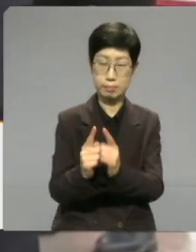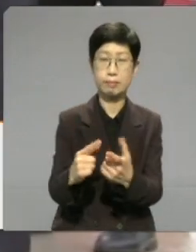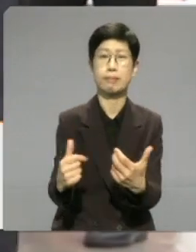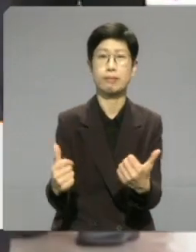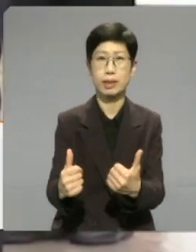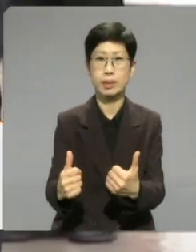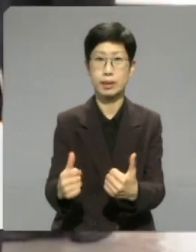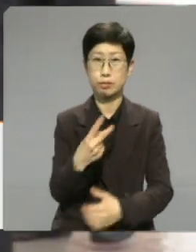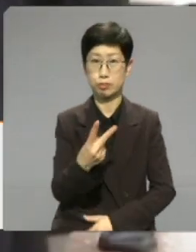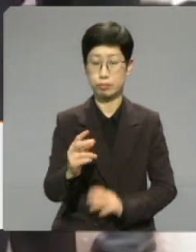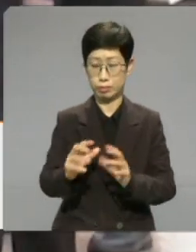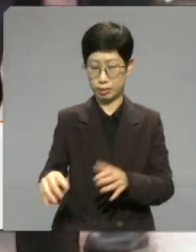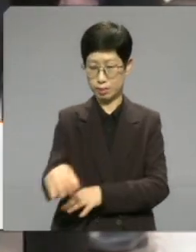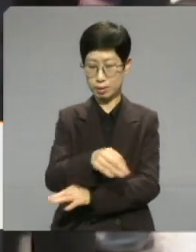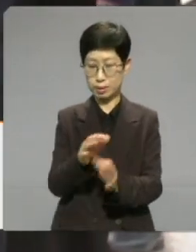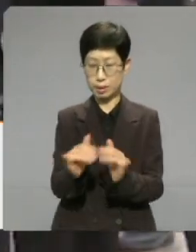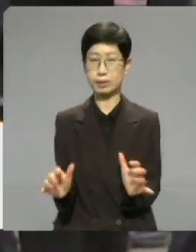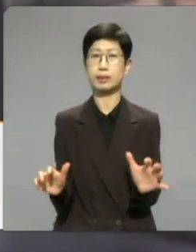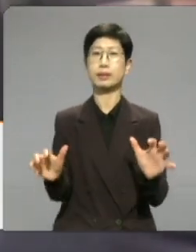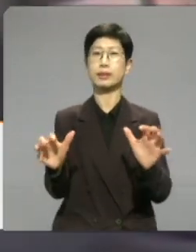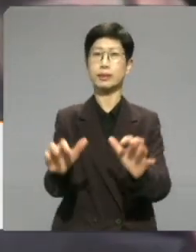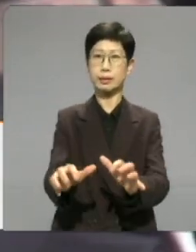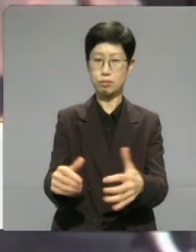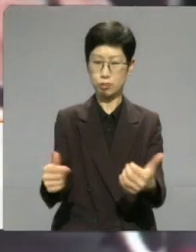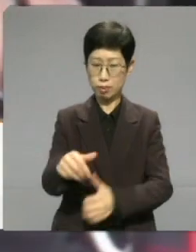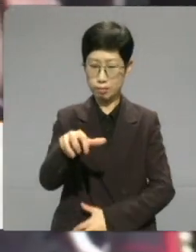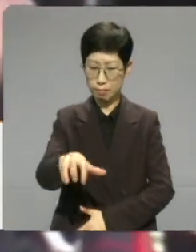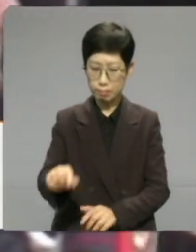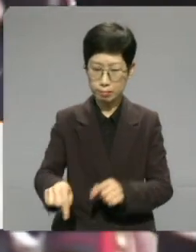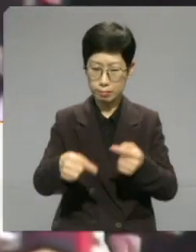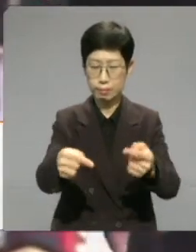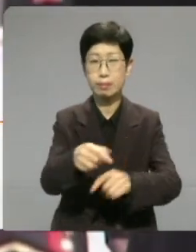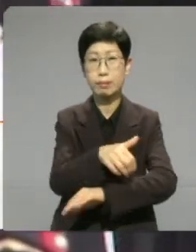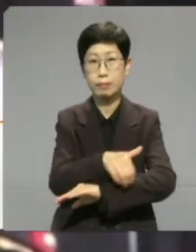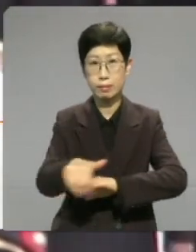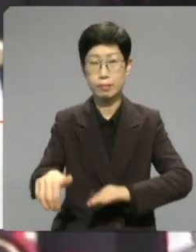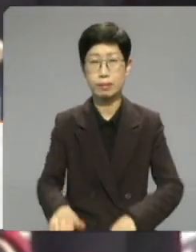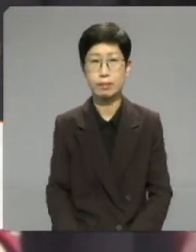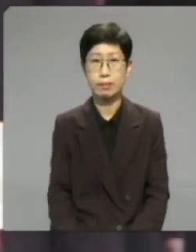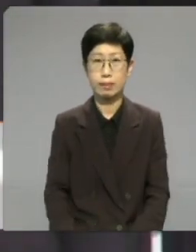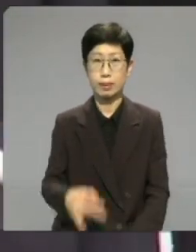갖고 양국 경제인이 모인 경제 포럼에도 참석할 예정입니다.